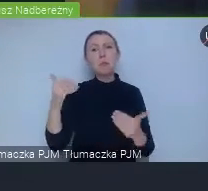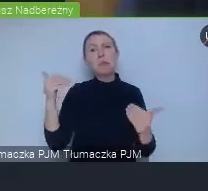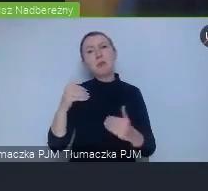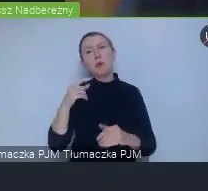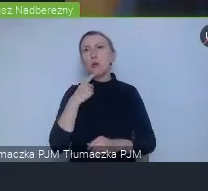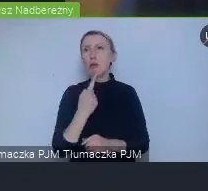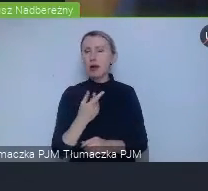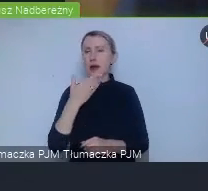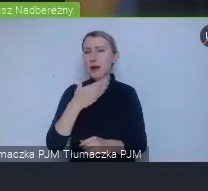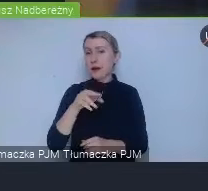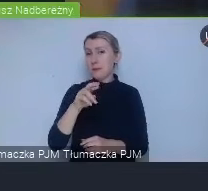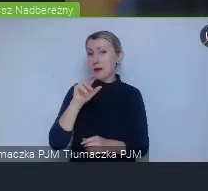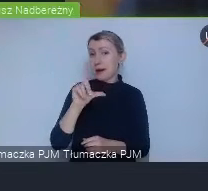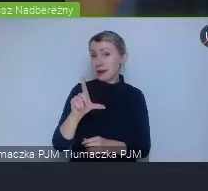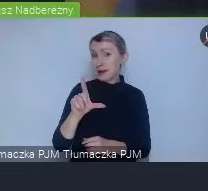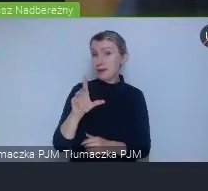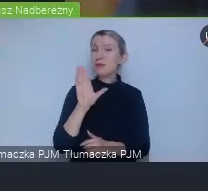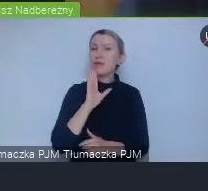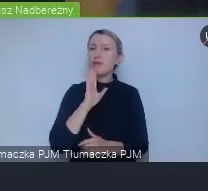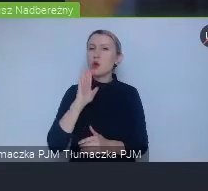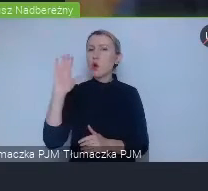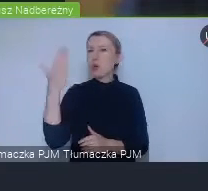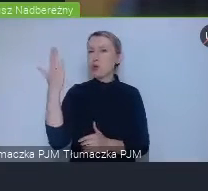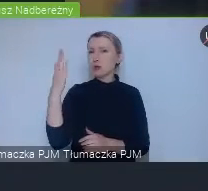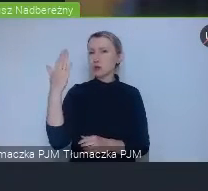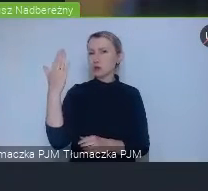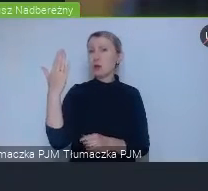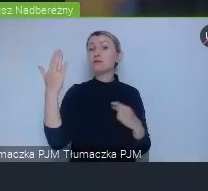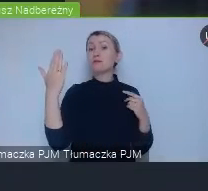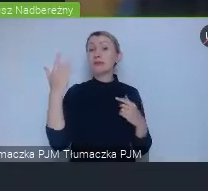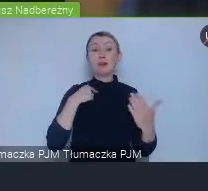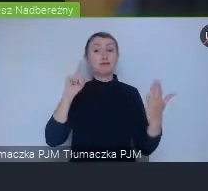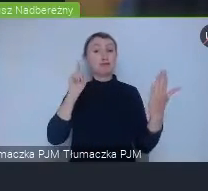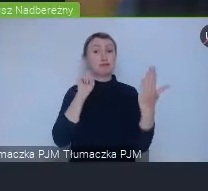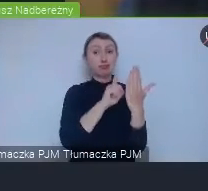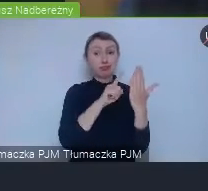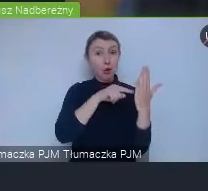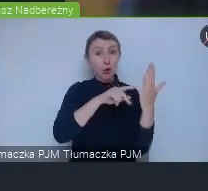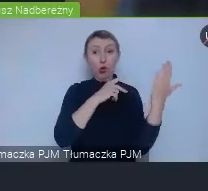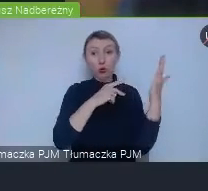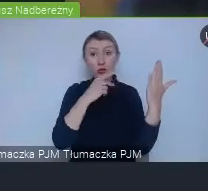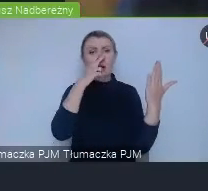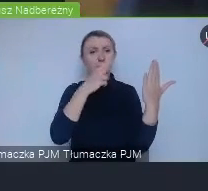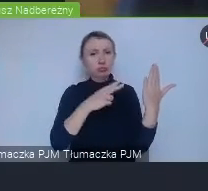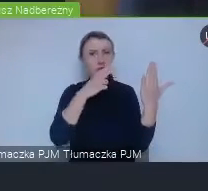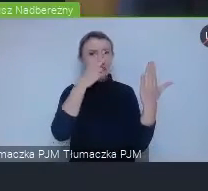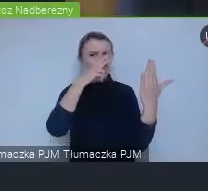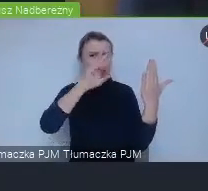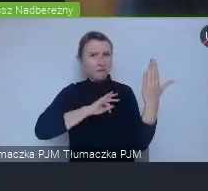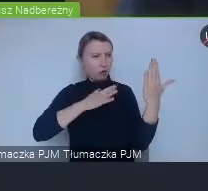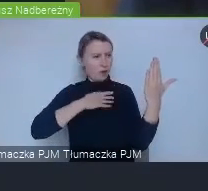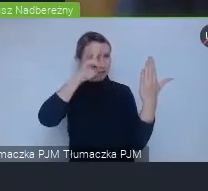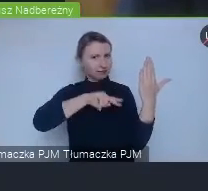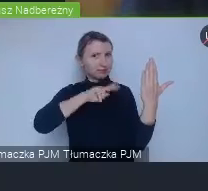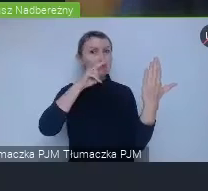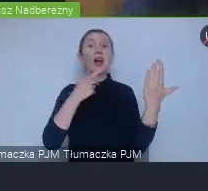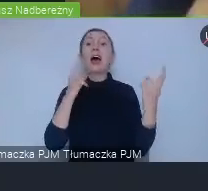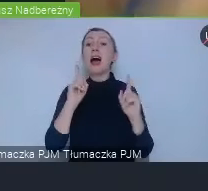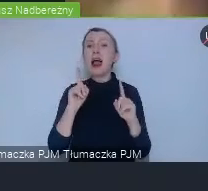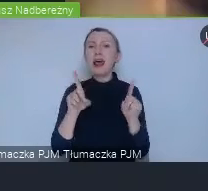powiedzieć, że MRL jest formą takiego lustra, do której podchodzimy i możemy zobaczyć swoją sylwetkę,